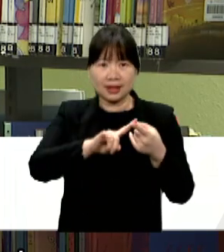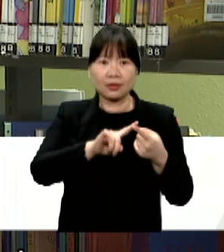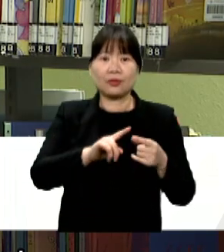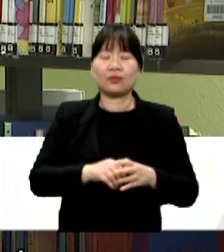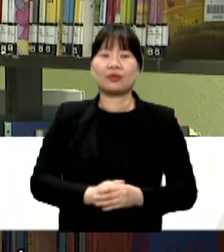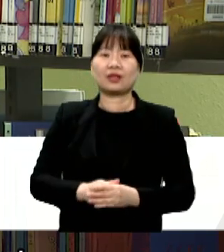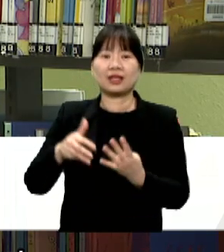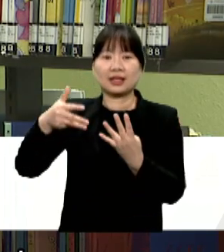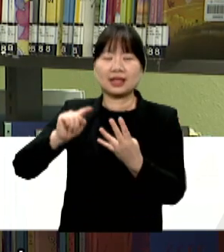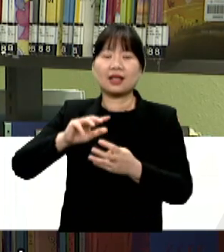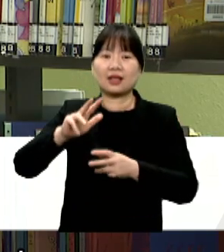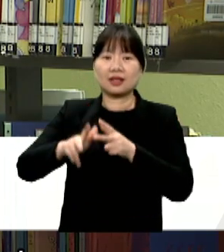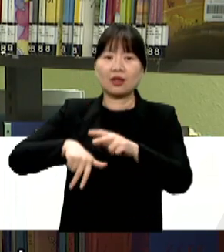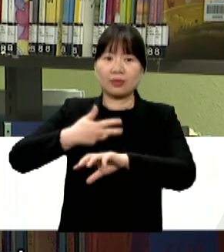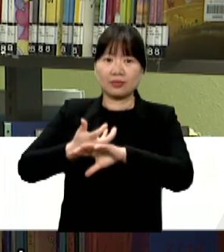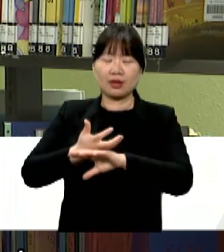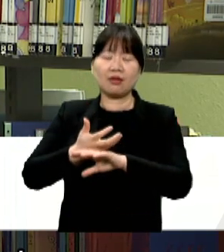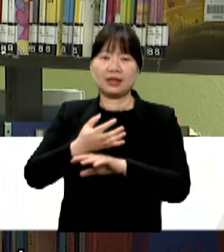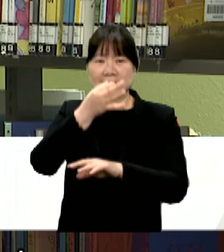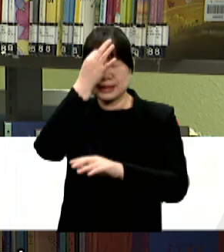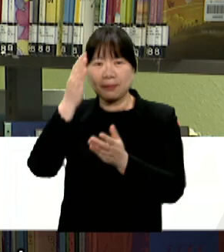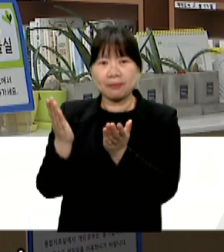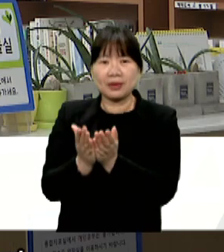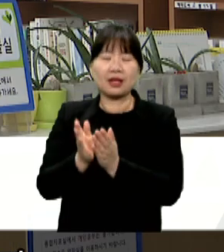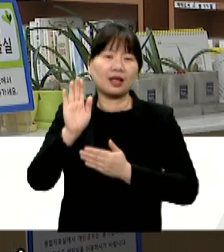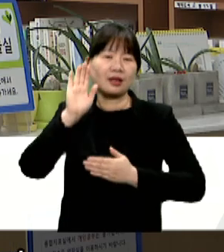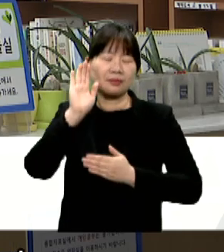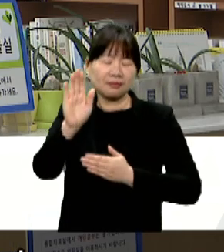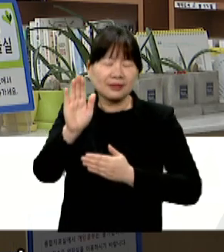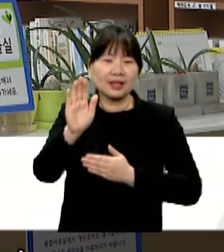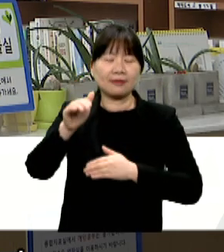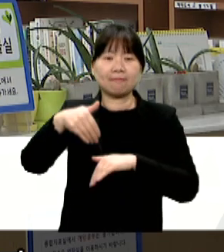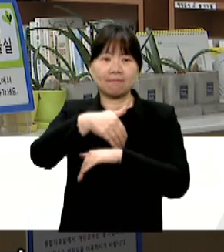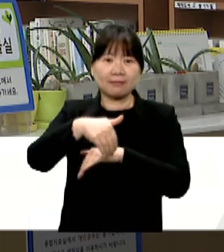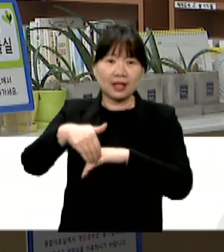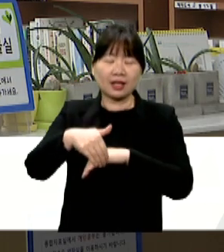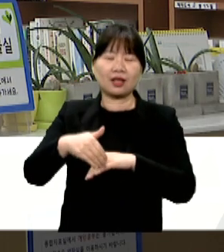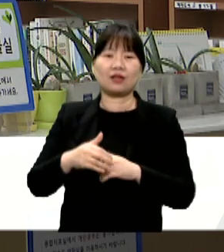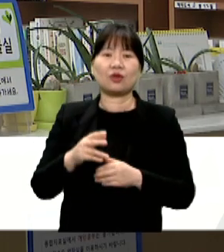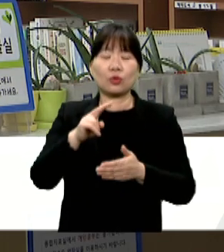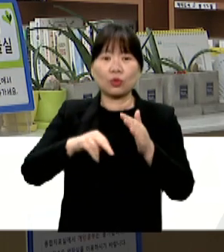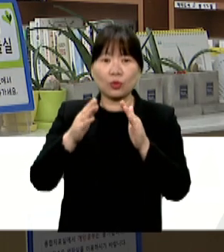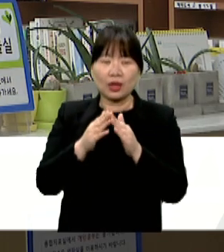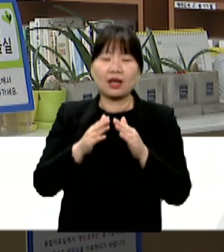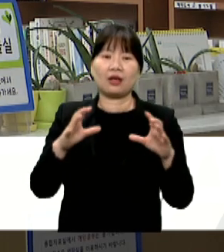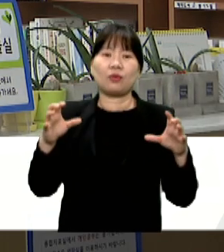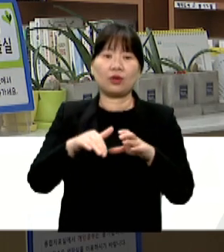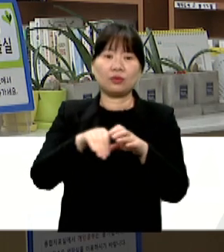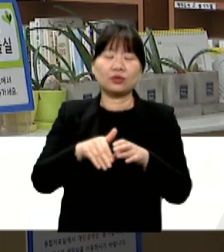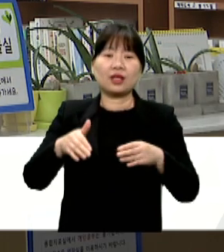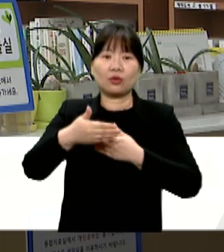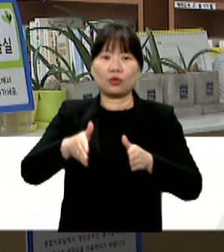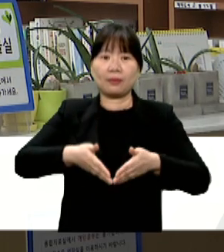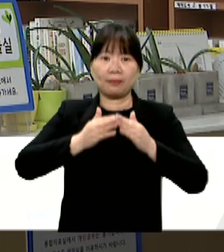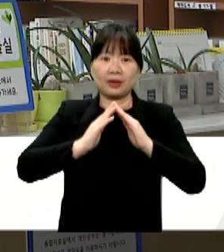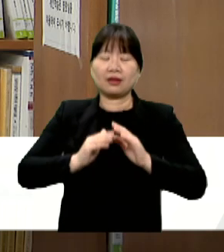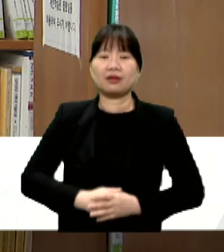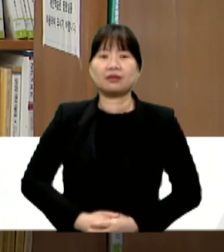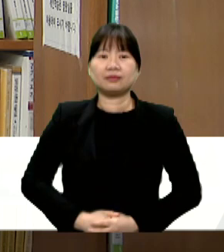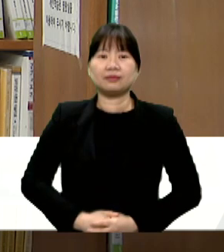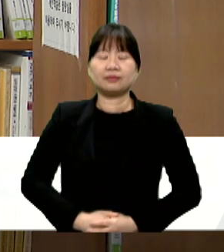본연의 기능을 살리고 4차 산업혁명 시대에 부합하는 미래지향적 도서관이자 복합 문화공간으로 조성할